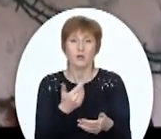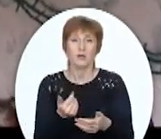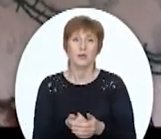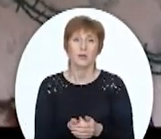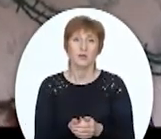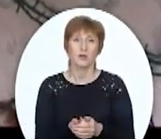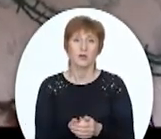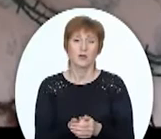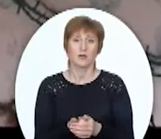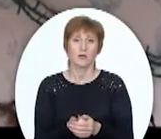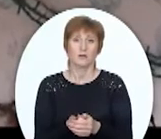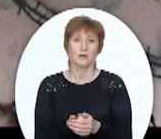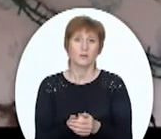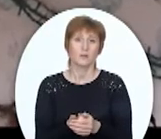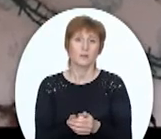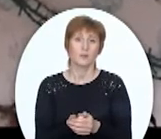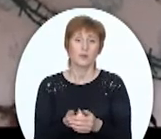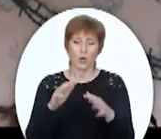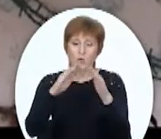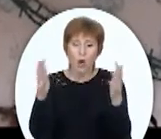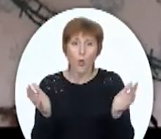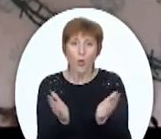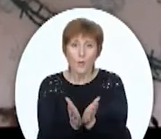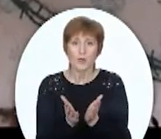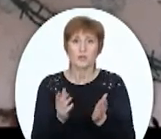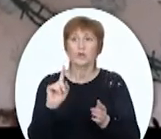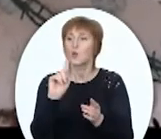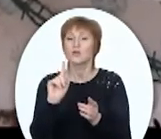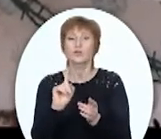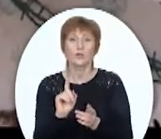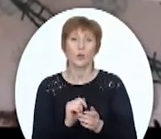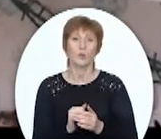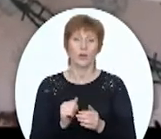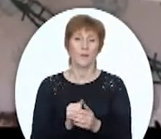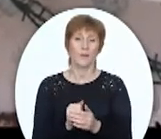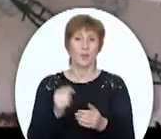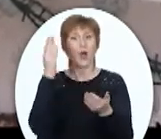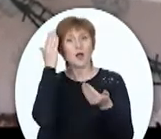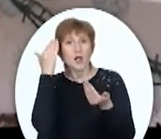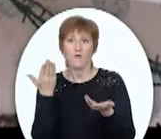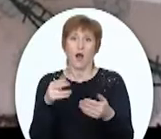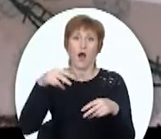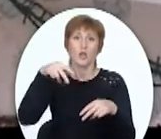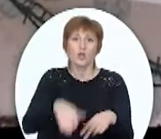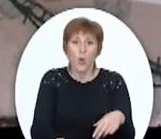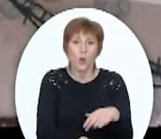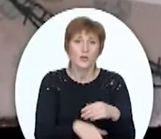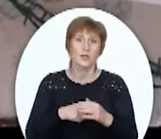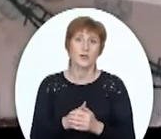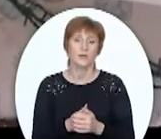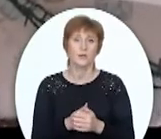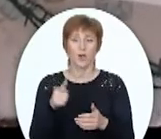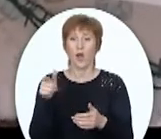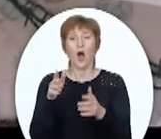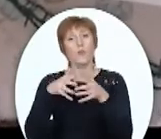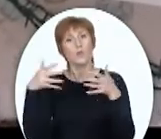какой-то, ну какого-то вот образа, но хоть что-то, голова и ножки,